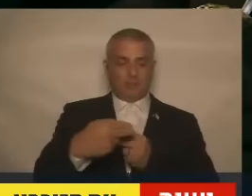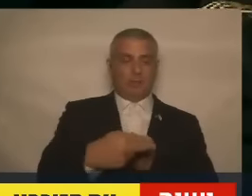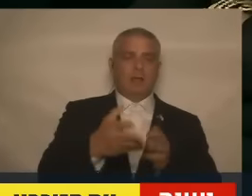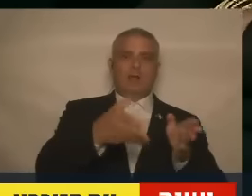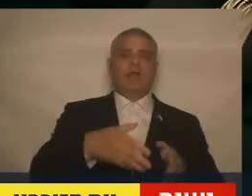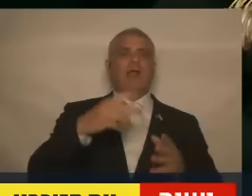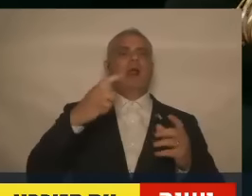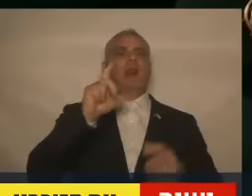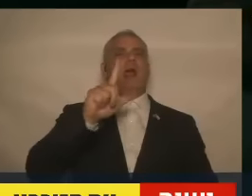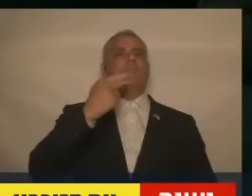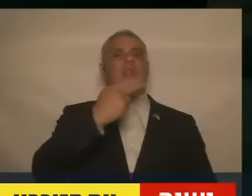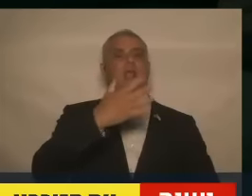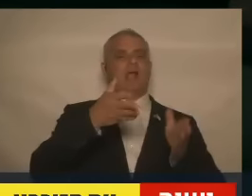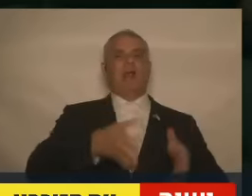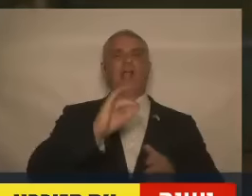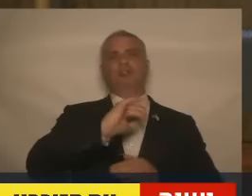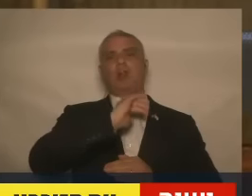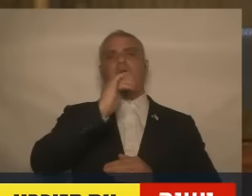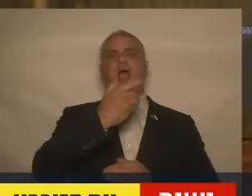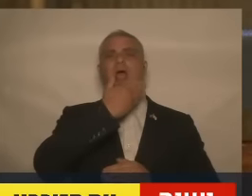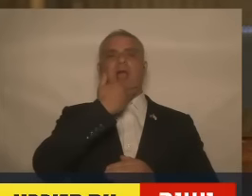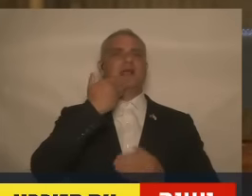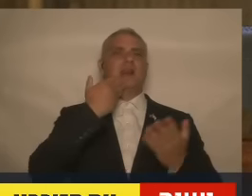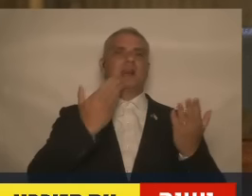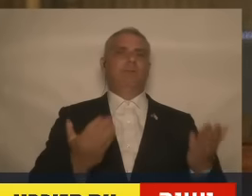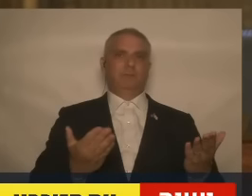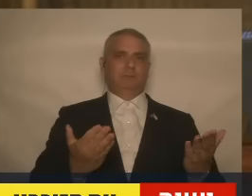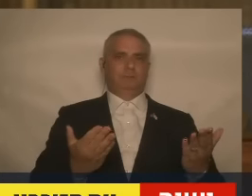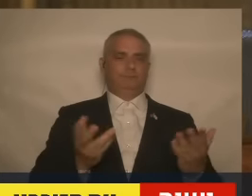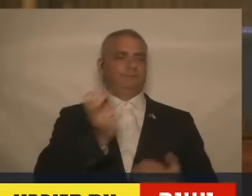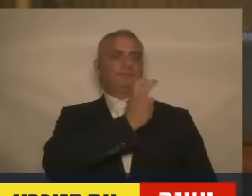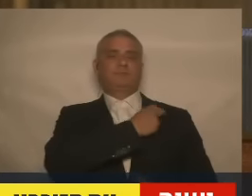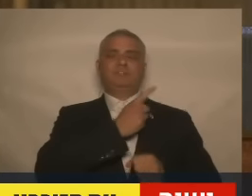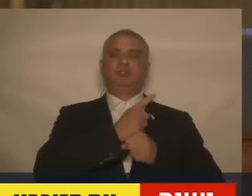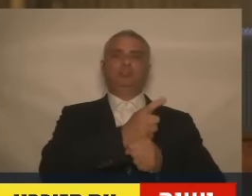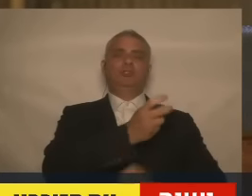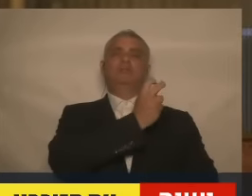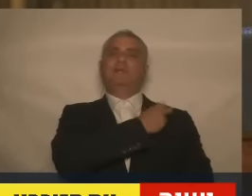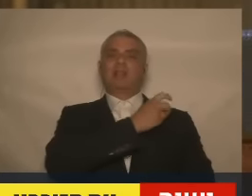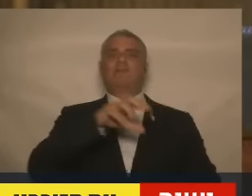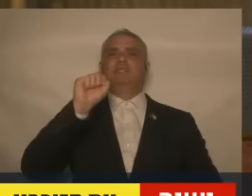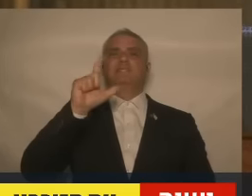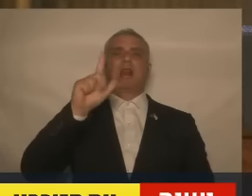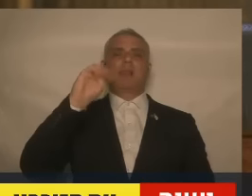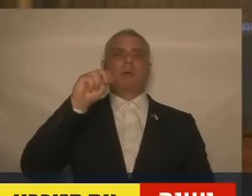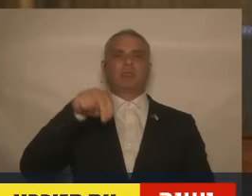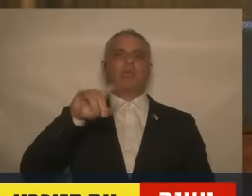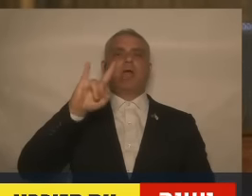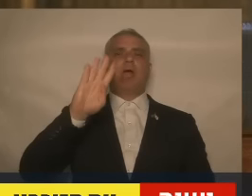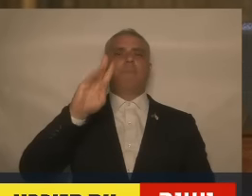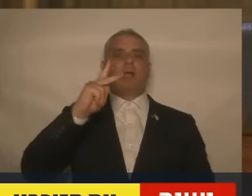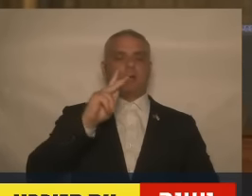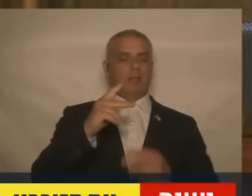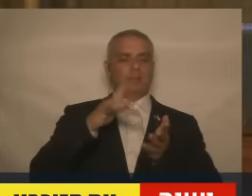מחלקת הלמד ה', חלקת ההר האילמת, למגד השריון, סגן אלוף סלמן חבקה,